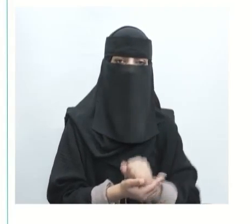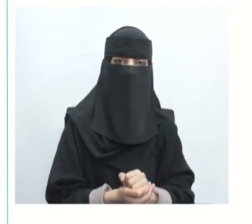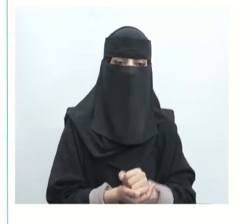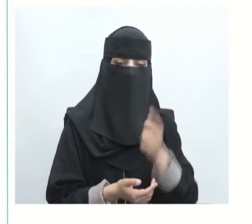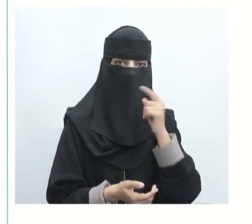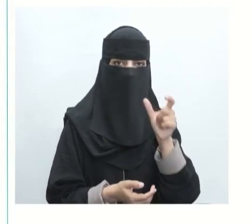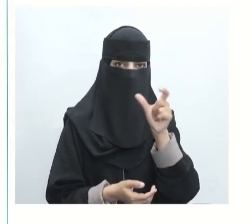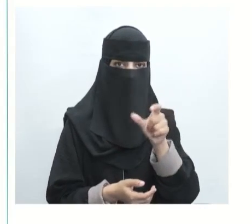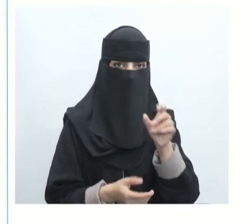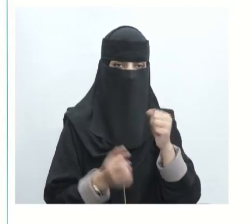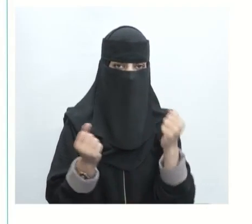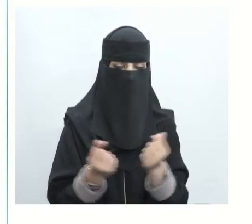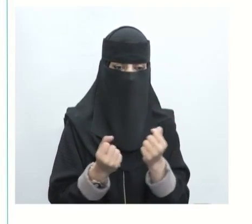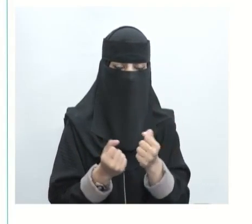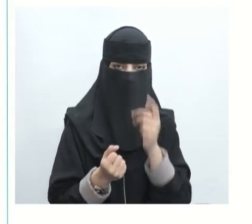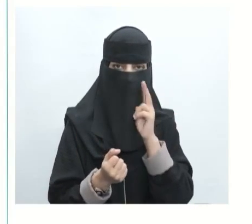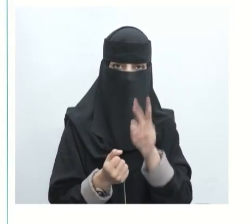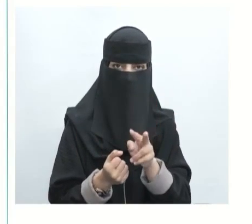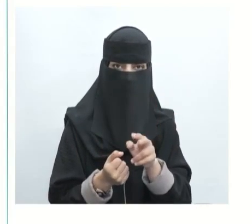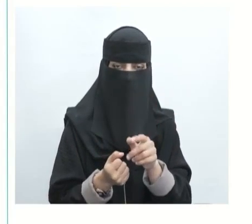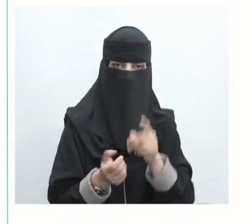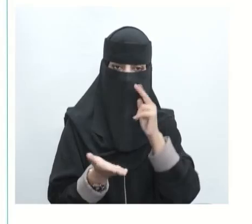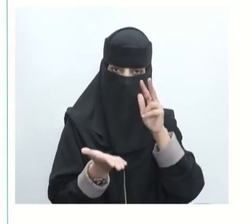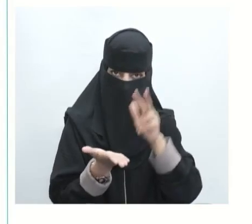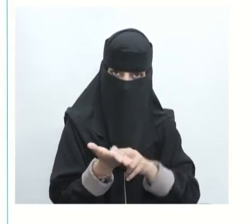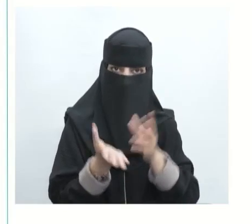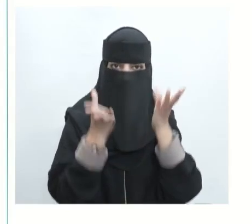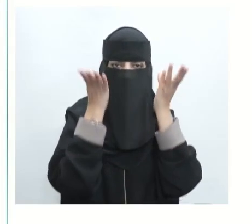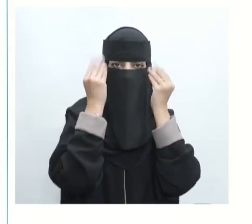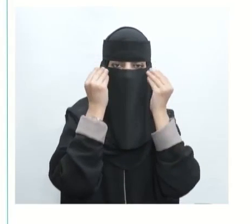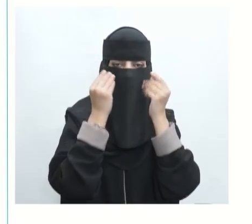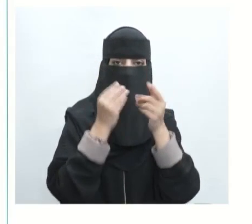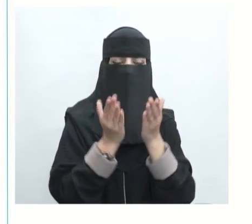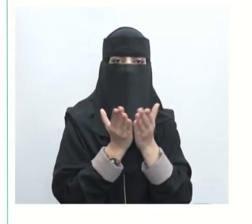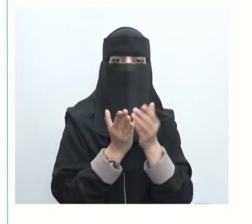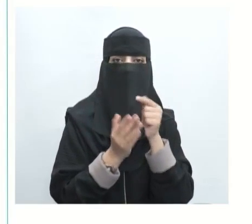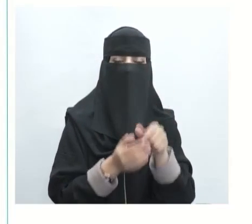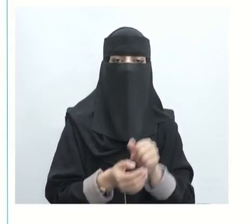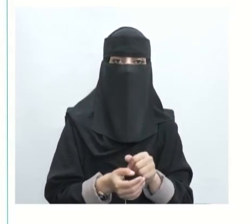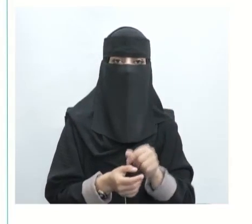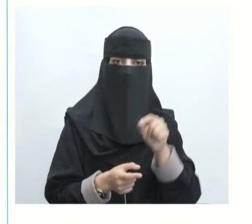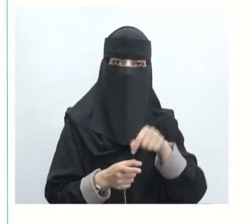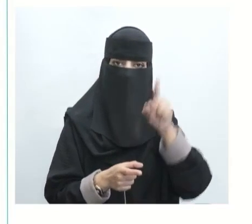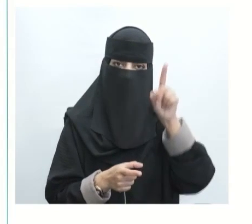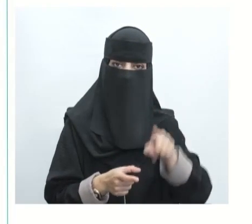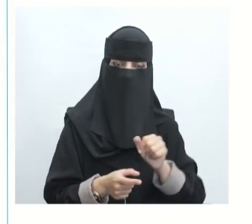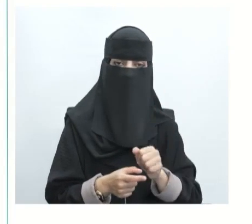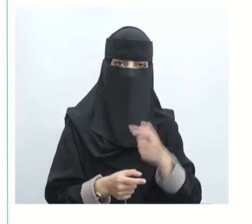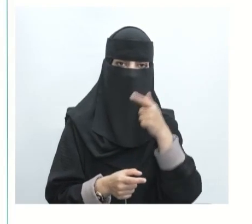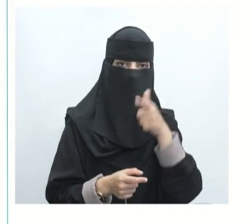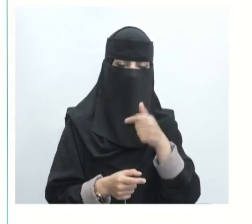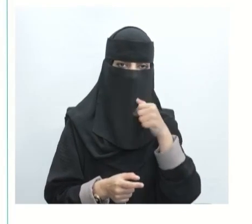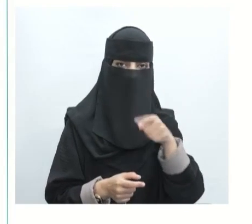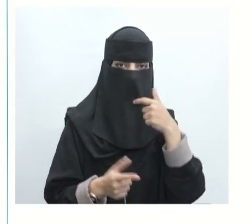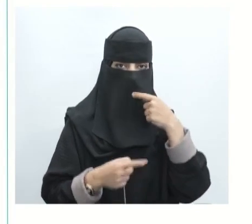هذه بعض التطبيقات التي تثبت المعلومات التي تعلمتموها لهذا اليوم، ونقول